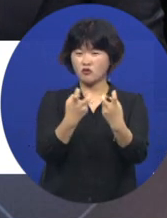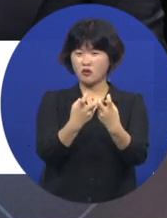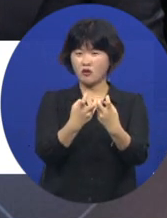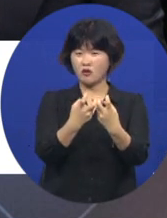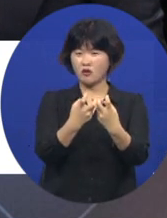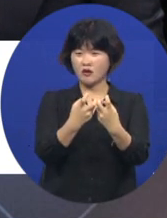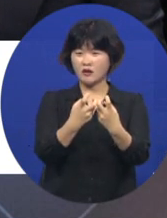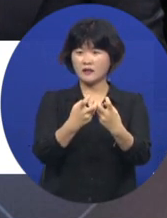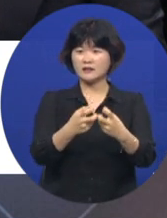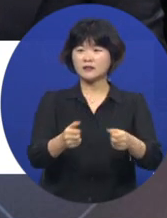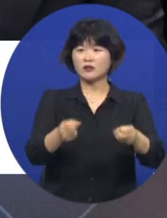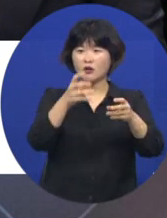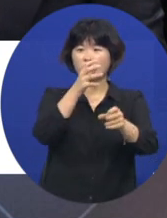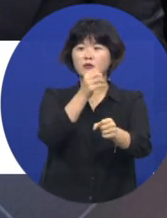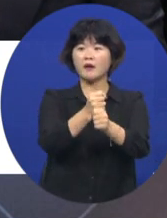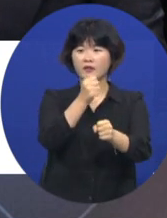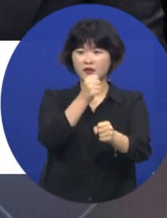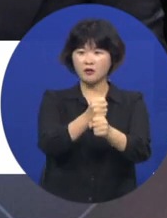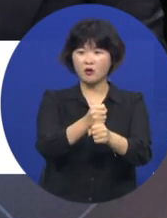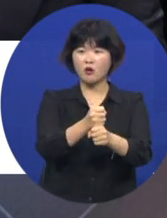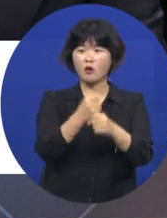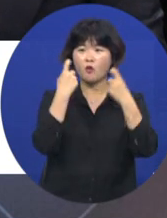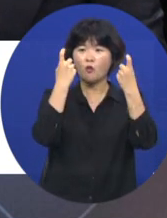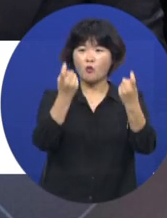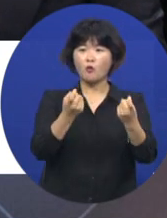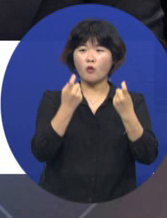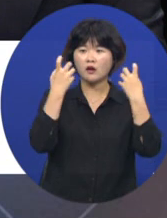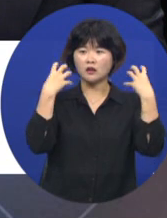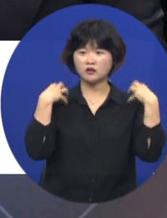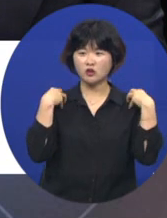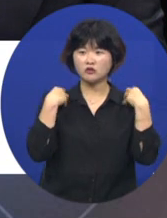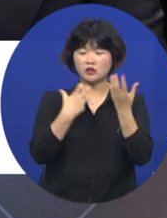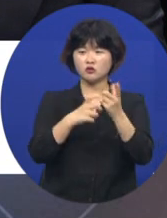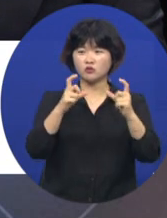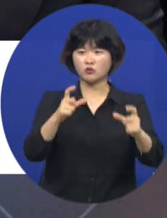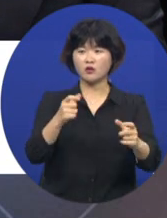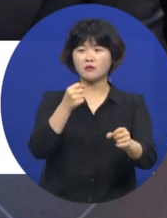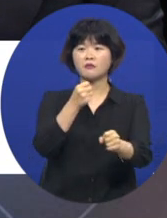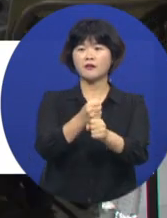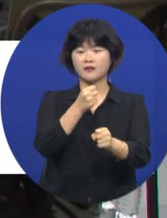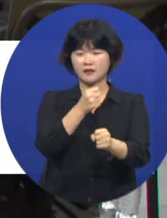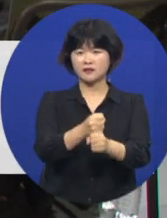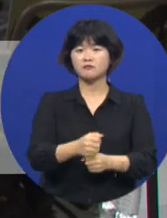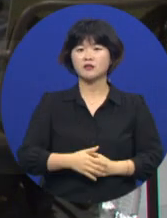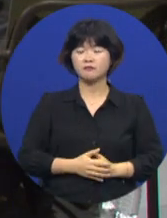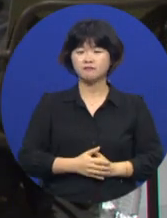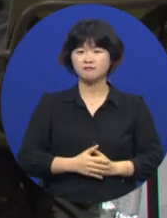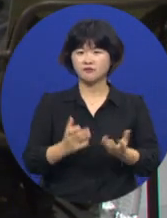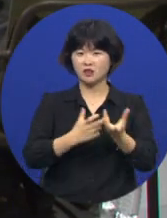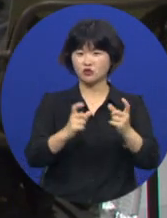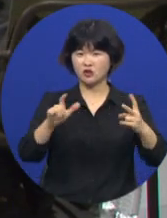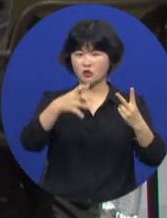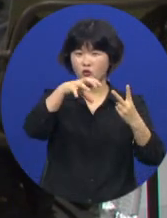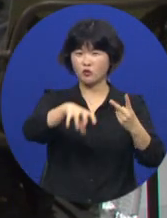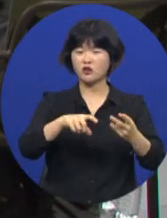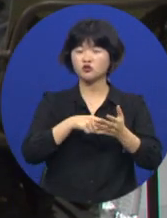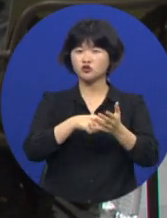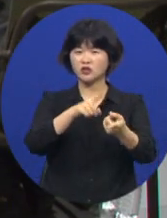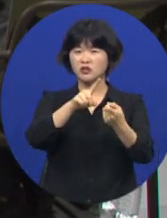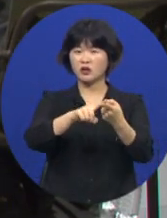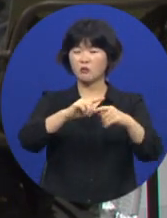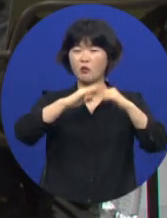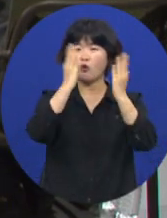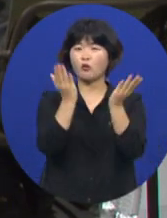컨트롤 타워가 되게 하고 그 관광청사는 제주에 배치하도록 하겠습니다. 제주 제2공항 추진에